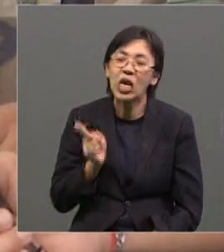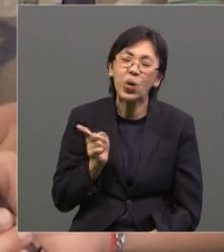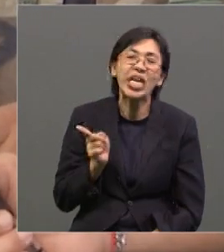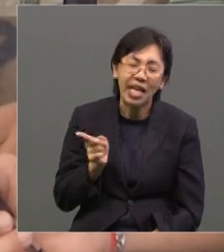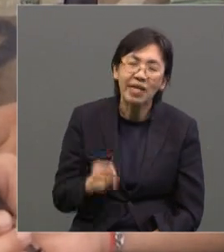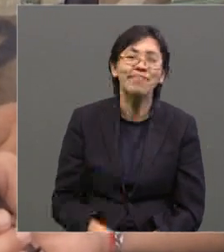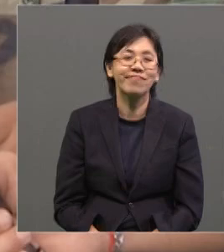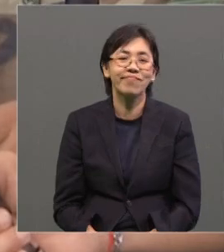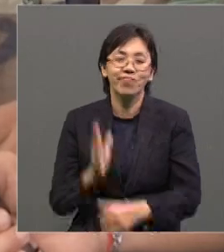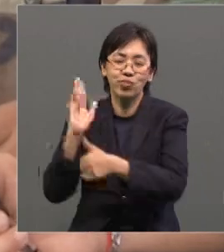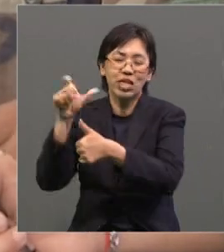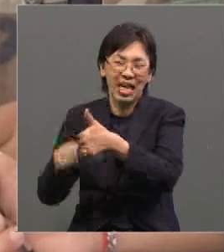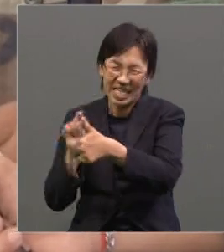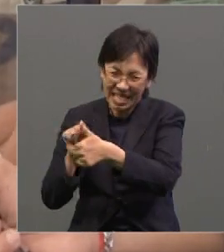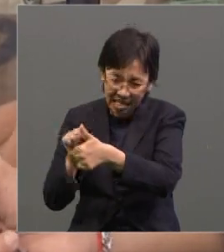คนนี